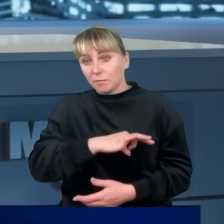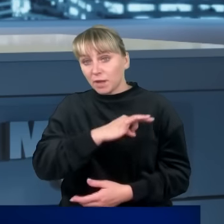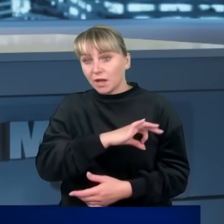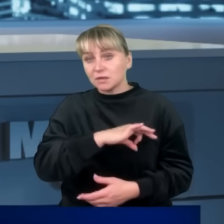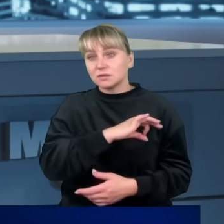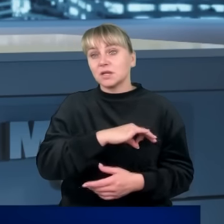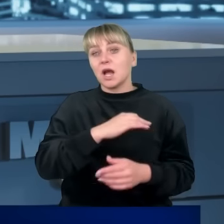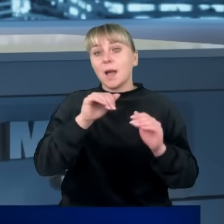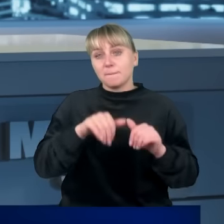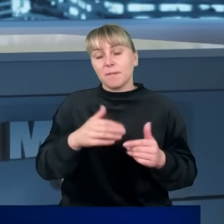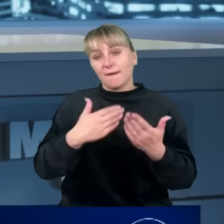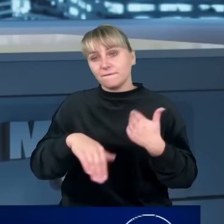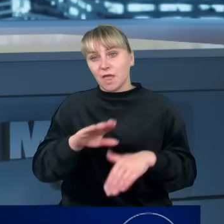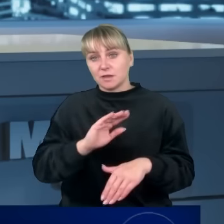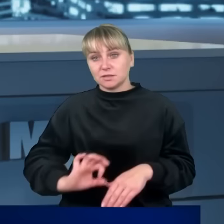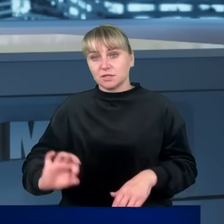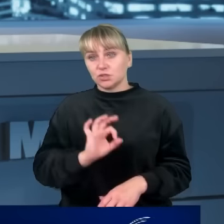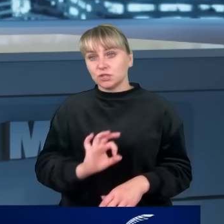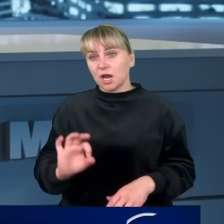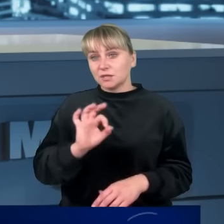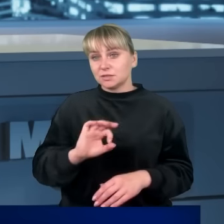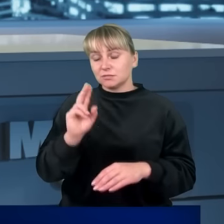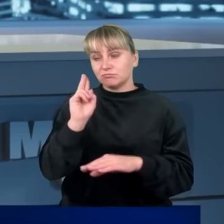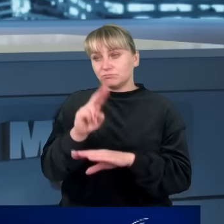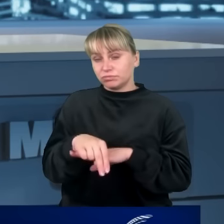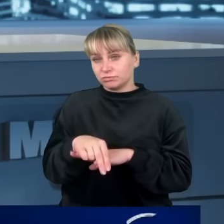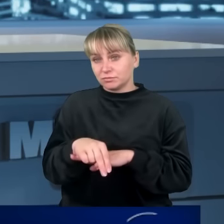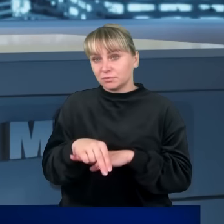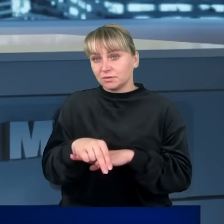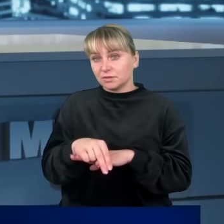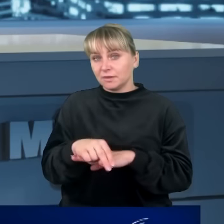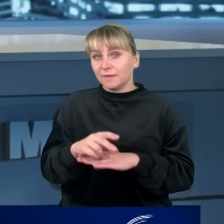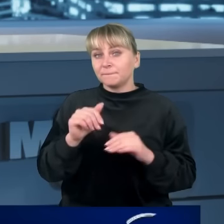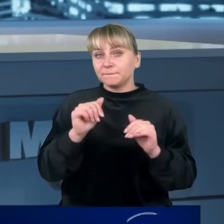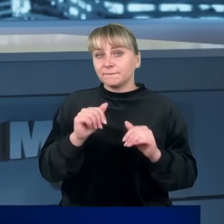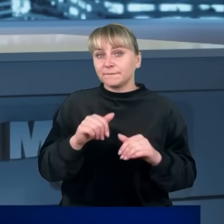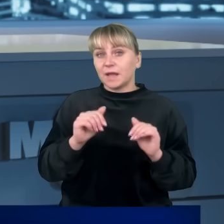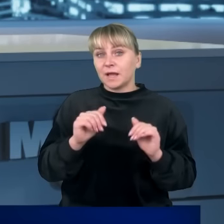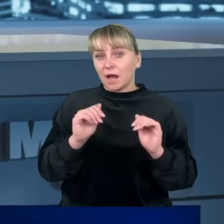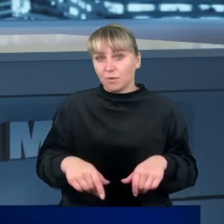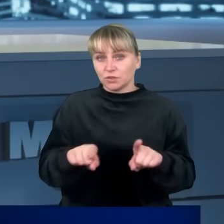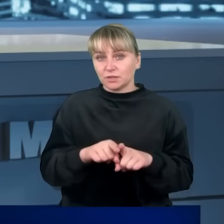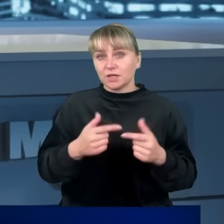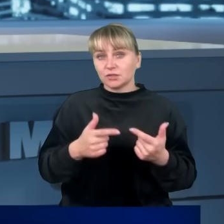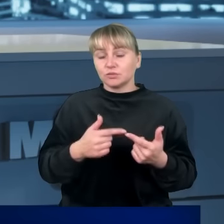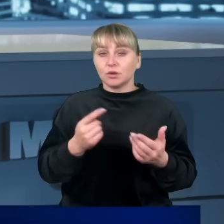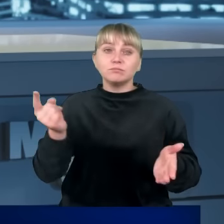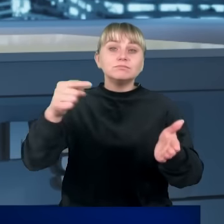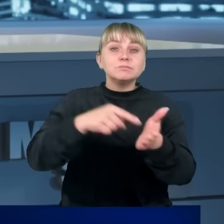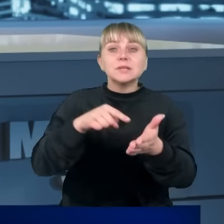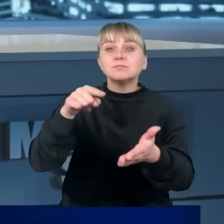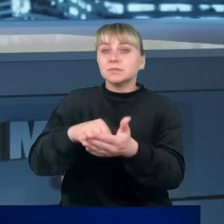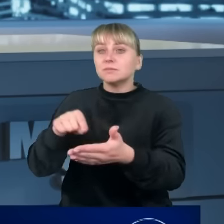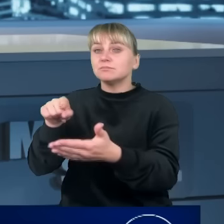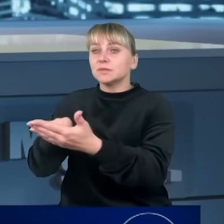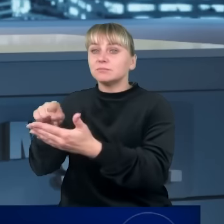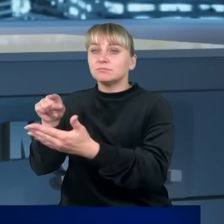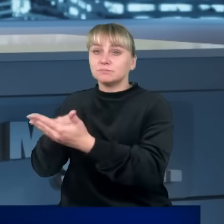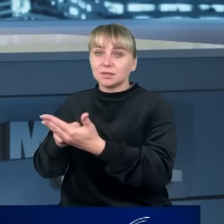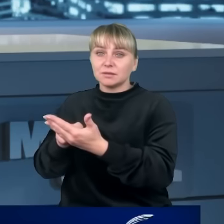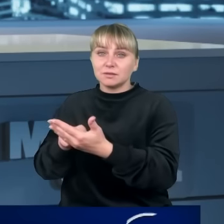wyższe szanse dostania się jak gdyby, bądź bardziej tutaj może dotarcia do tego